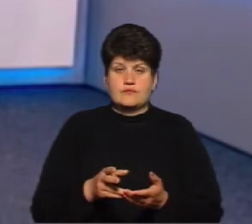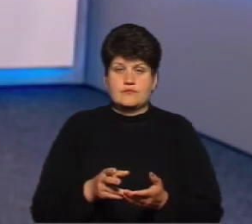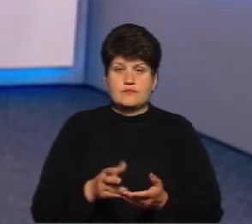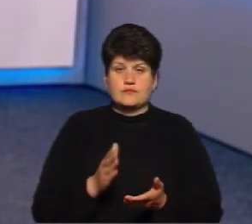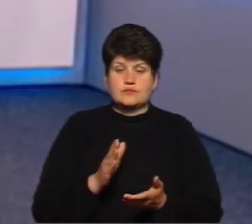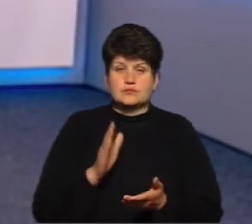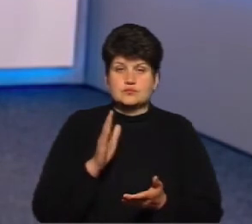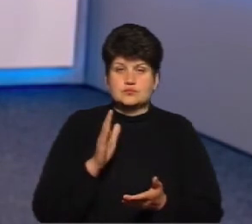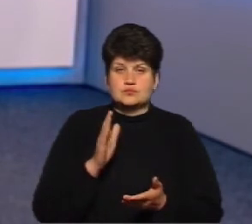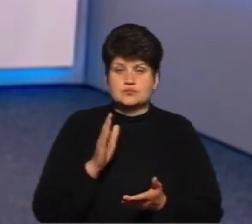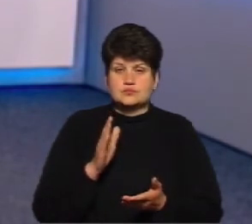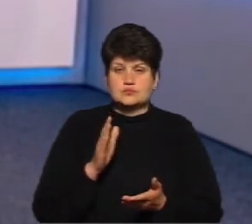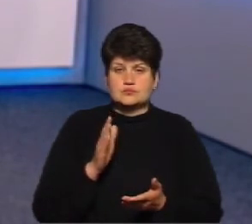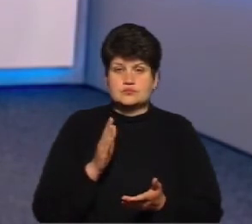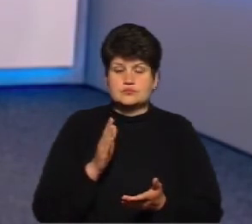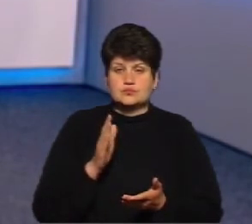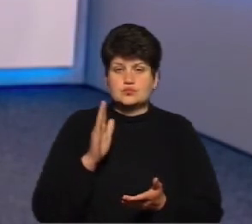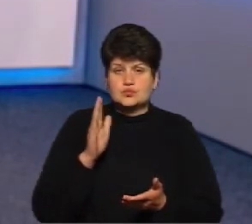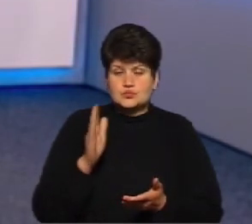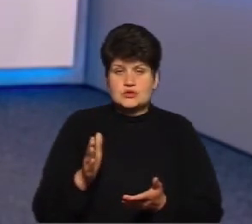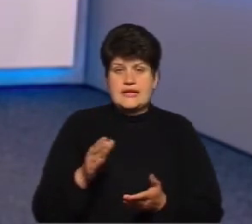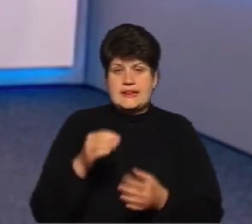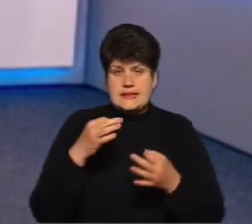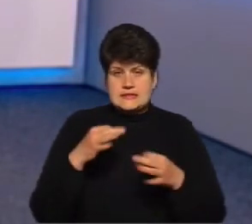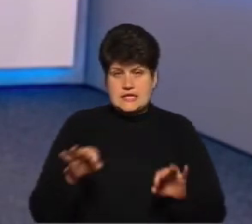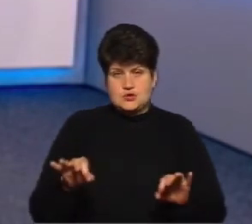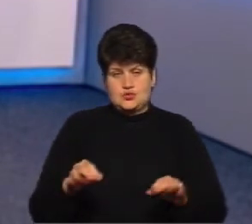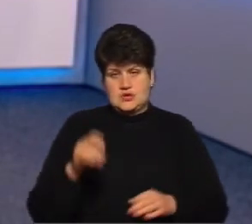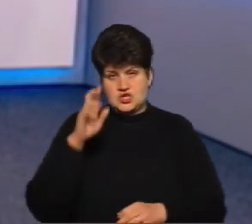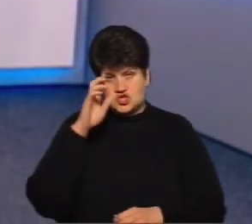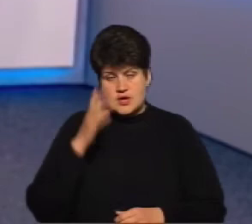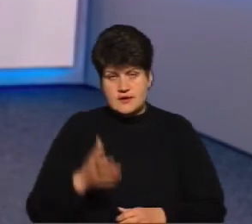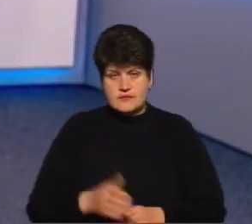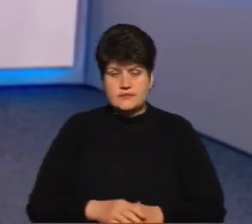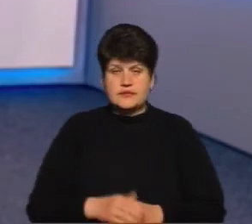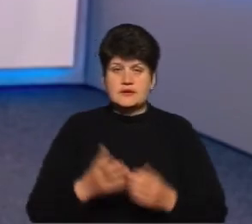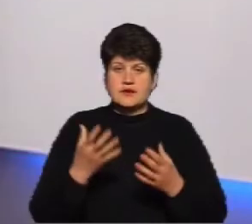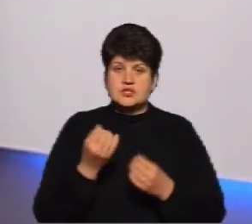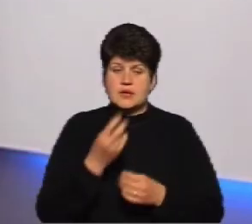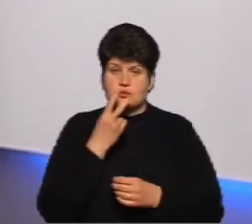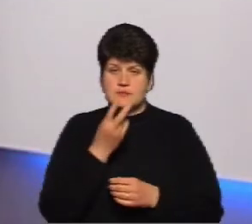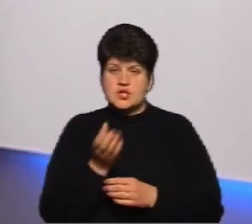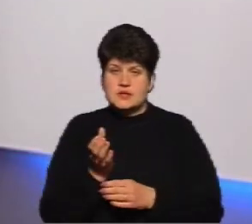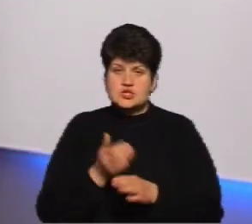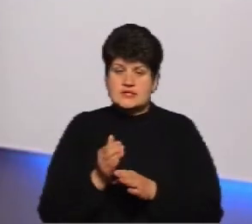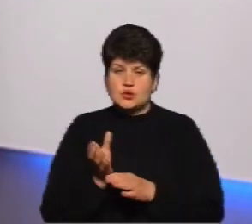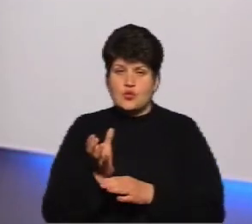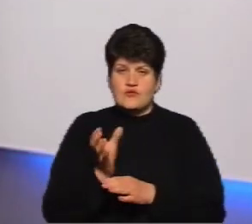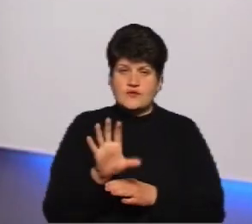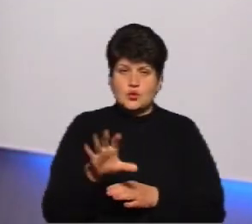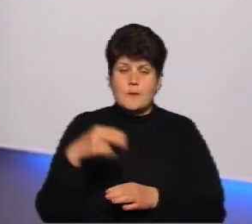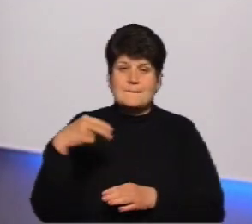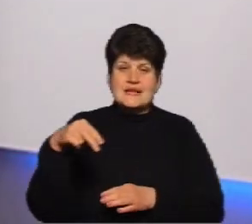незалежною демократичною державою. І подивимося ще одну частинку відео зі звернення президента,